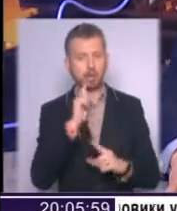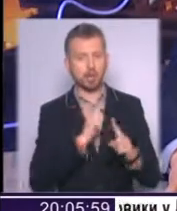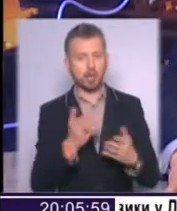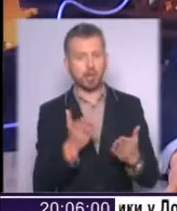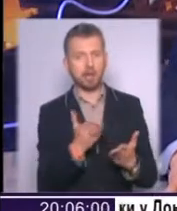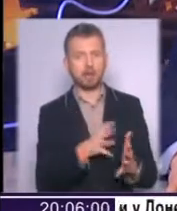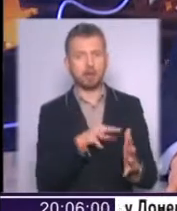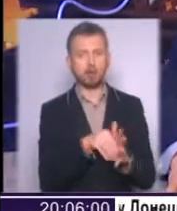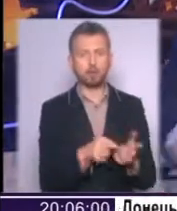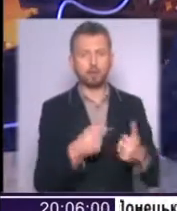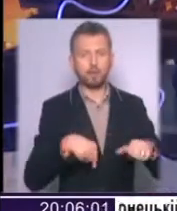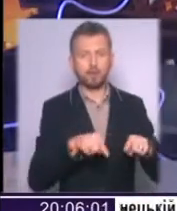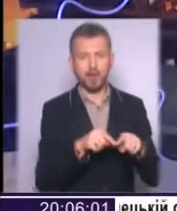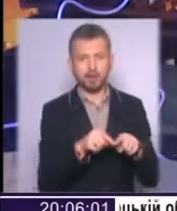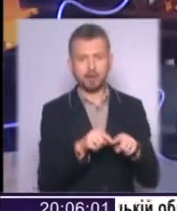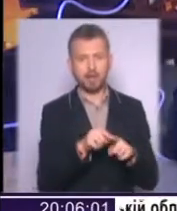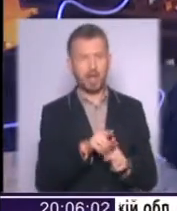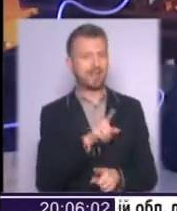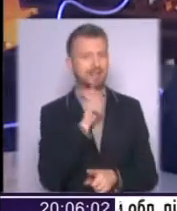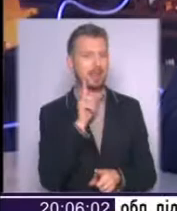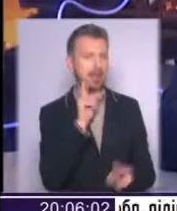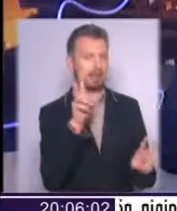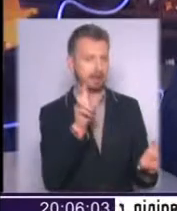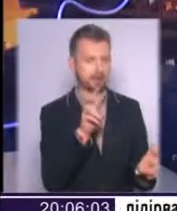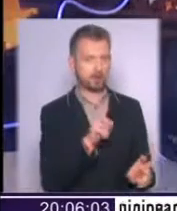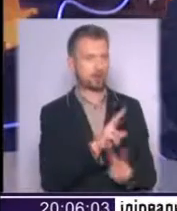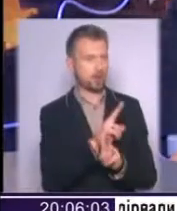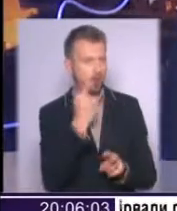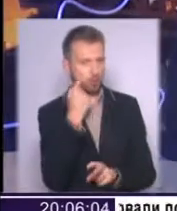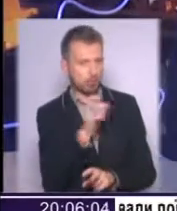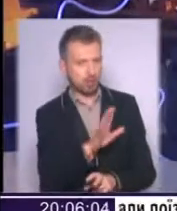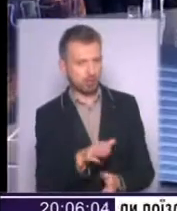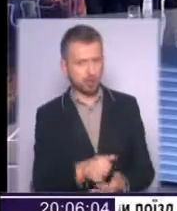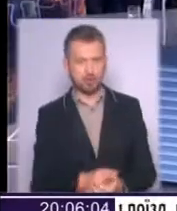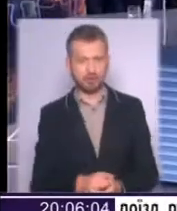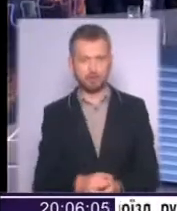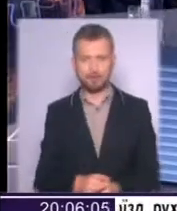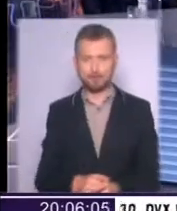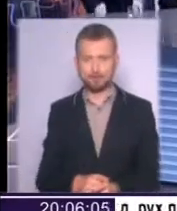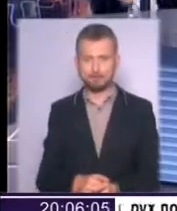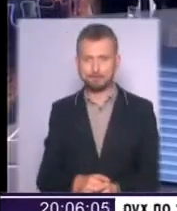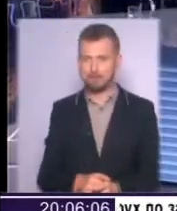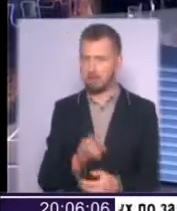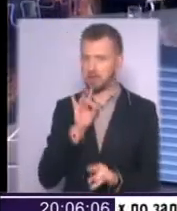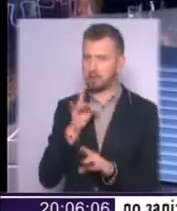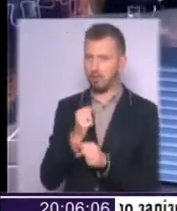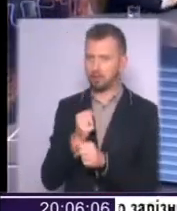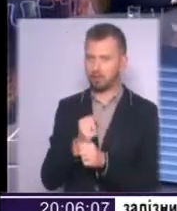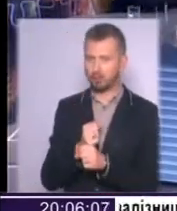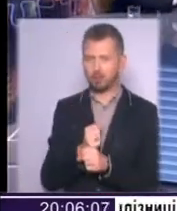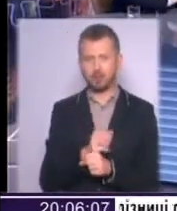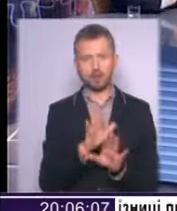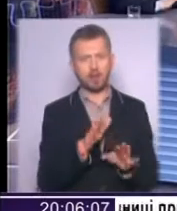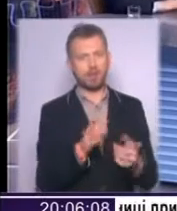належить до фракції там, зелених, умовно скажемо так, щоб нікого не ображати. Це олімпіади, які зараз зробили. Да. До фракції, до